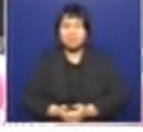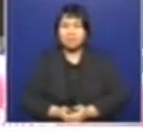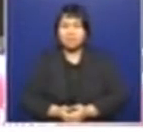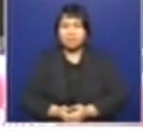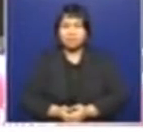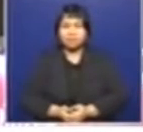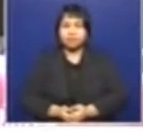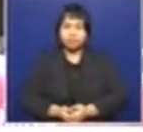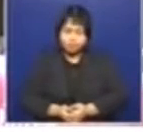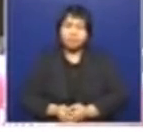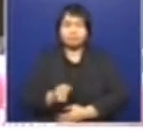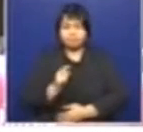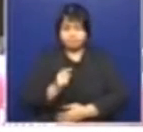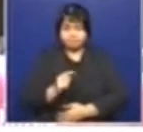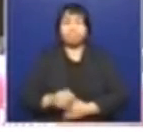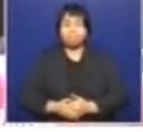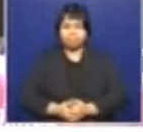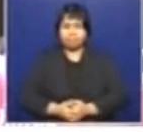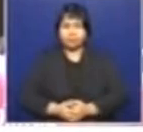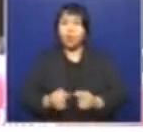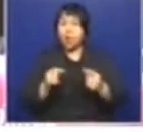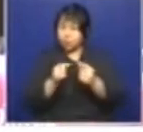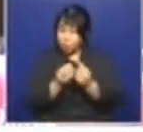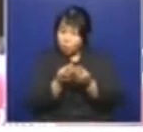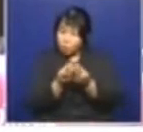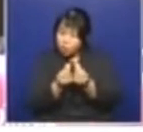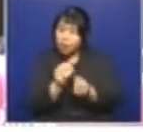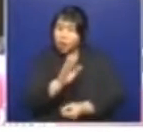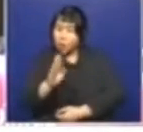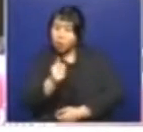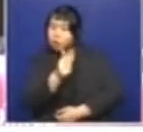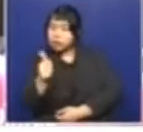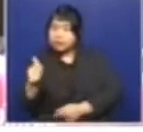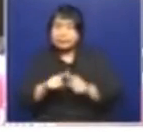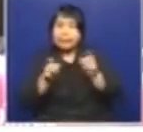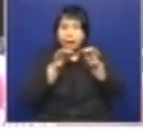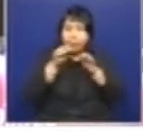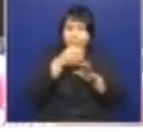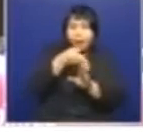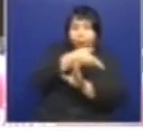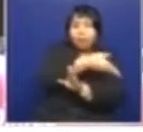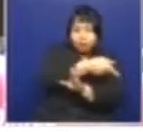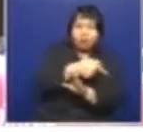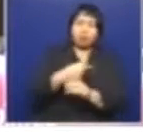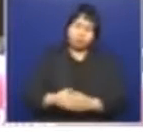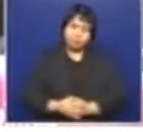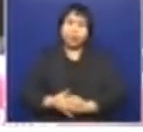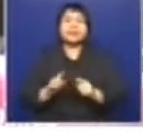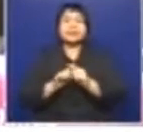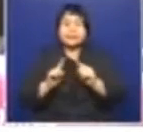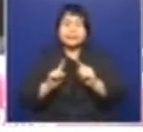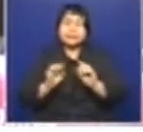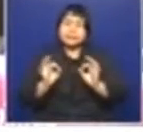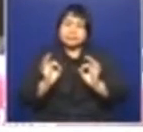เนี่ยท่านประธานที่เคารพครับตัวเลขบางตัวมันเป็นอย่างนี้ที่ได้อนุญาตท่านตอบมาแต่เอาเถอะครับอย่างไรก็ต